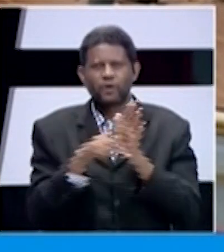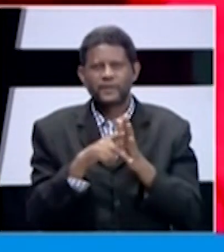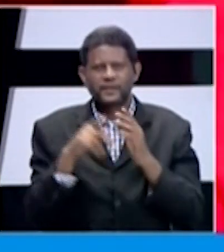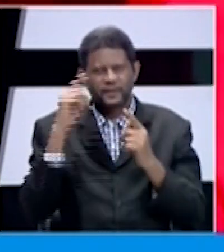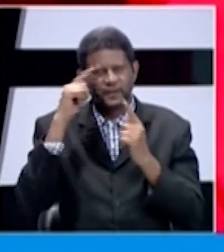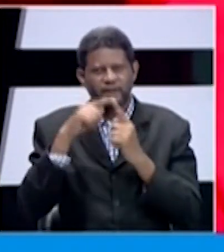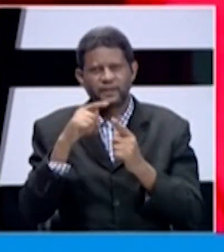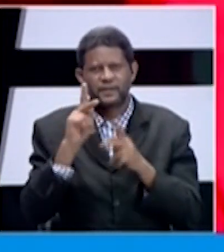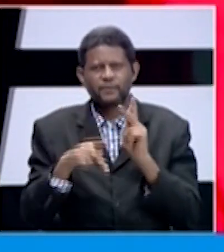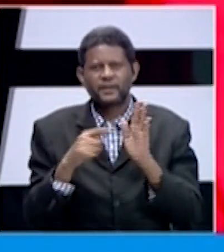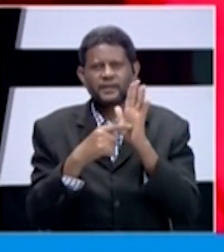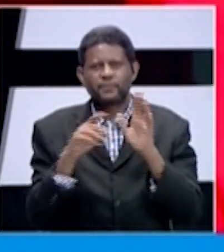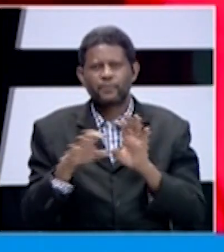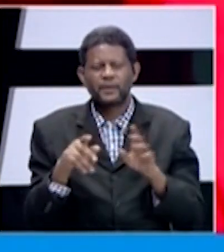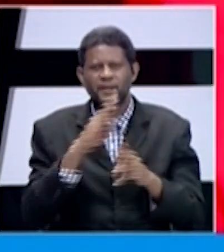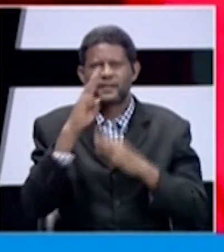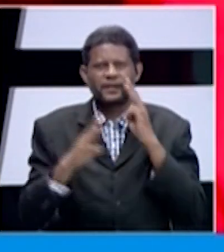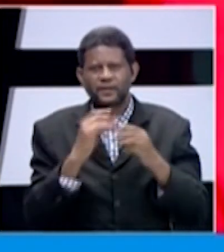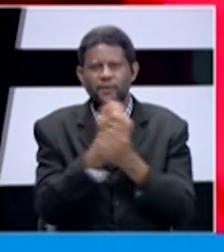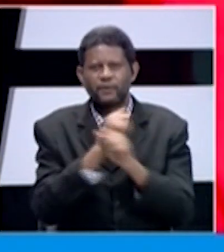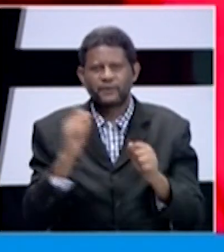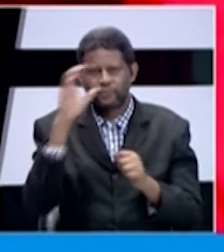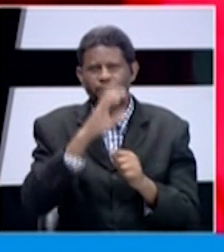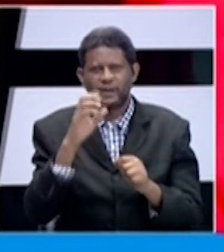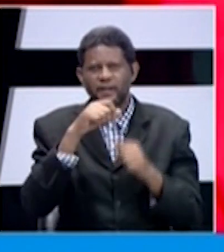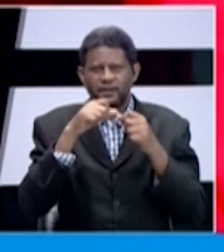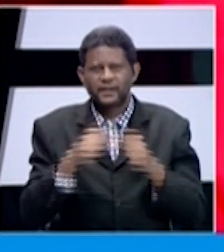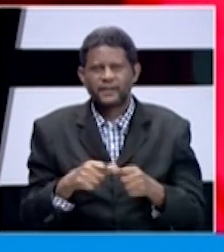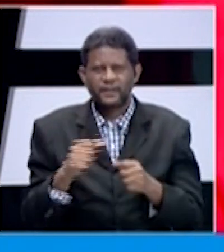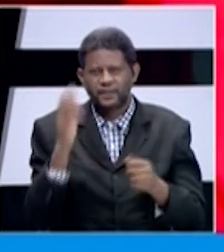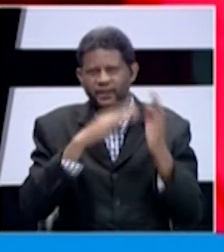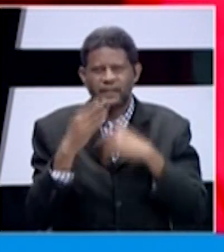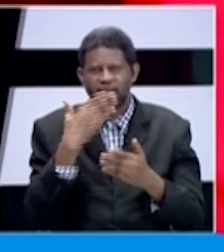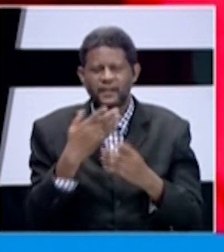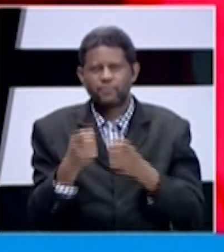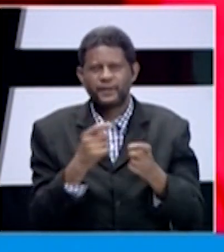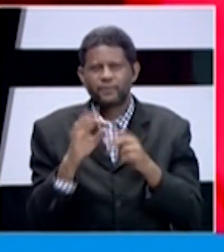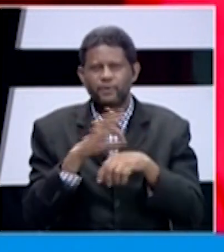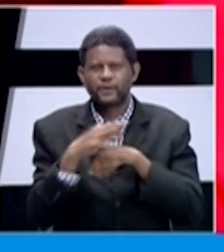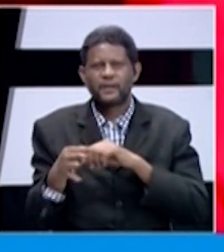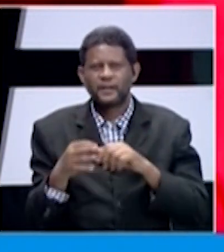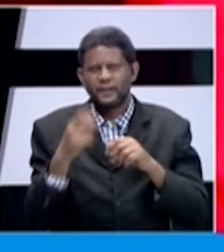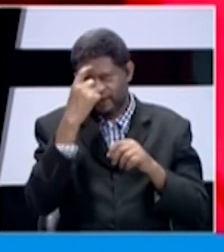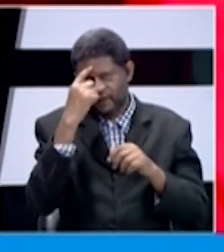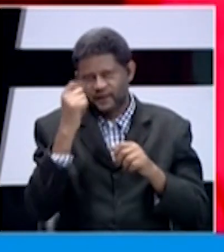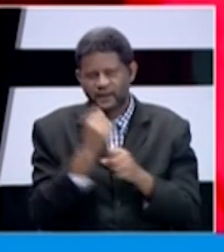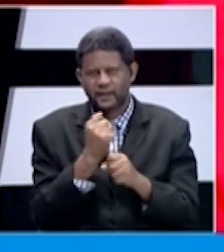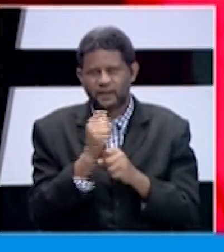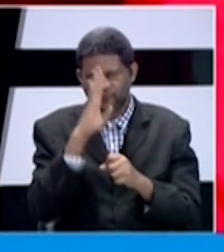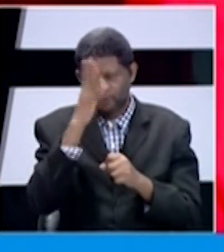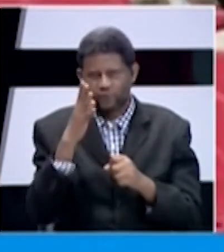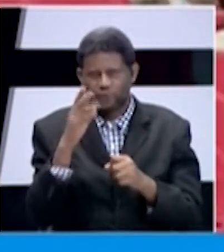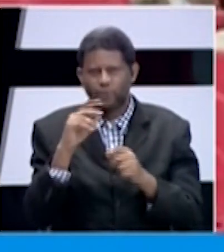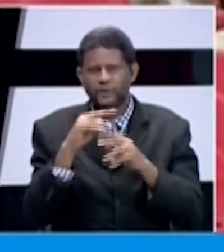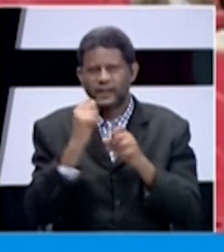نهزب علاو بمقبار ساينساو مفتحتات بمنداي زسان حس اقامات سنناي محدار بمقراف عدن سرح عبز فطر عودتات كتبكور